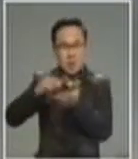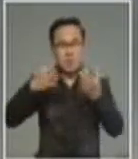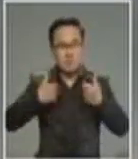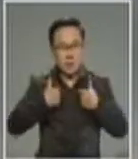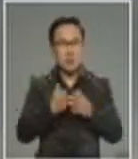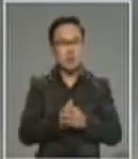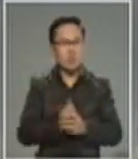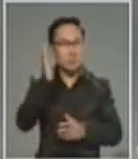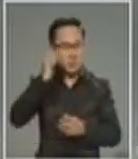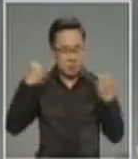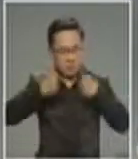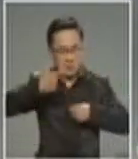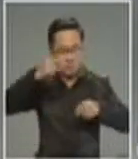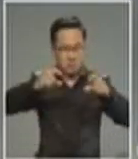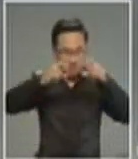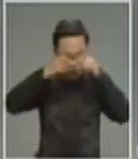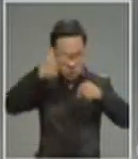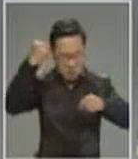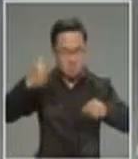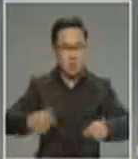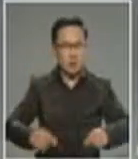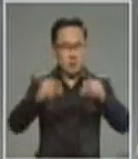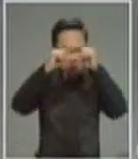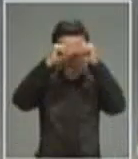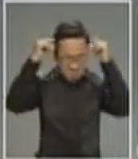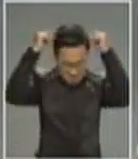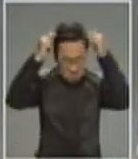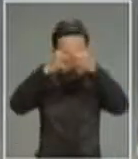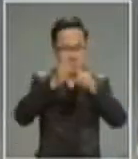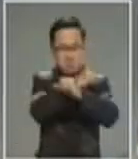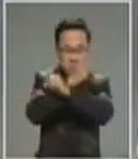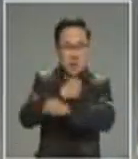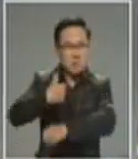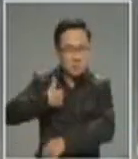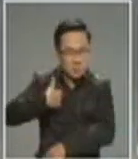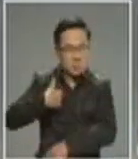ชายใส่ชุดดำสวมแว่นดำแล้วก็ใส่ผ้าคาดหน้าติดตามอยู่ด้วยเช่นกันครับคุณวรรณศิริคุณสุทธิวัฒน์ครับ